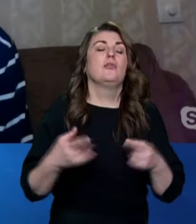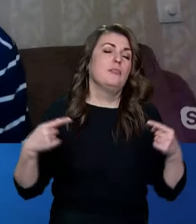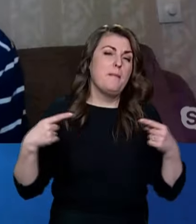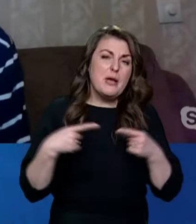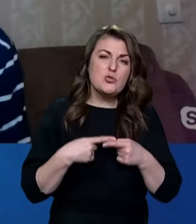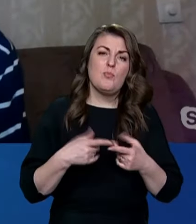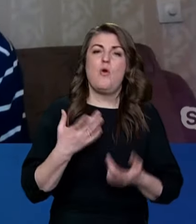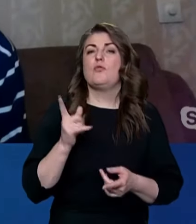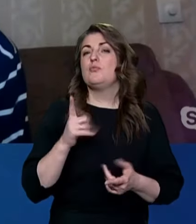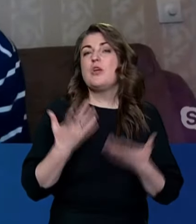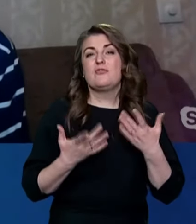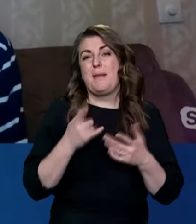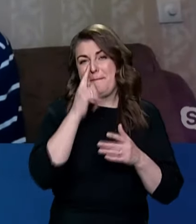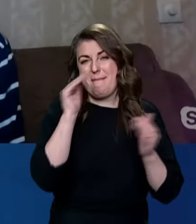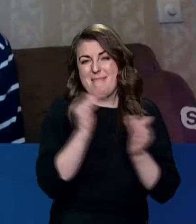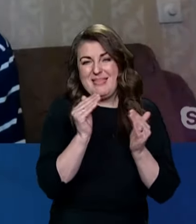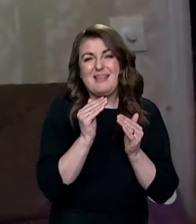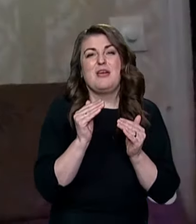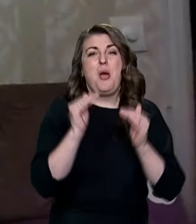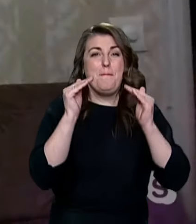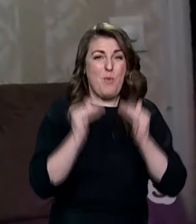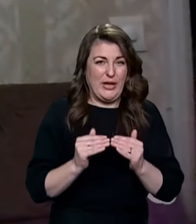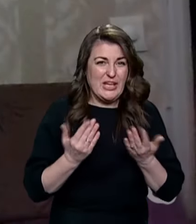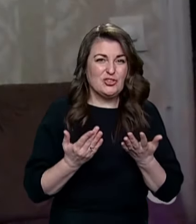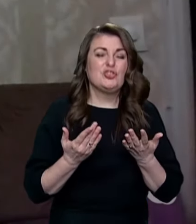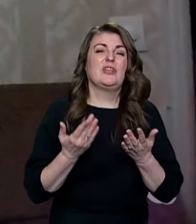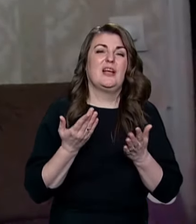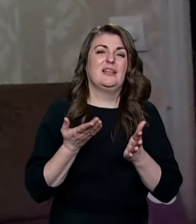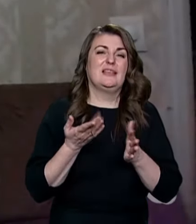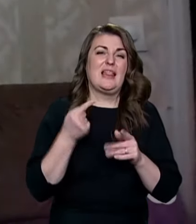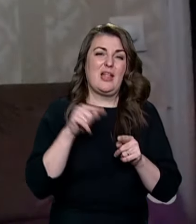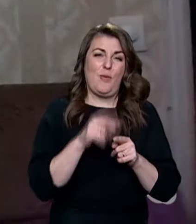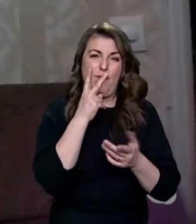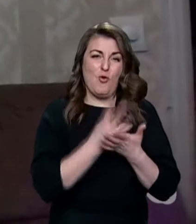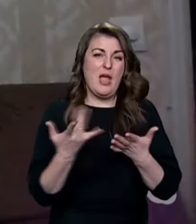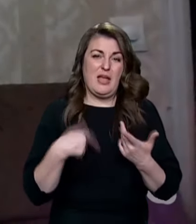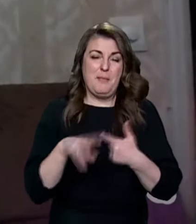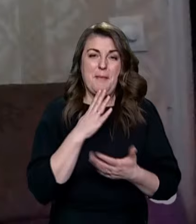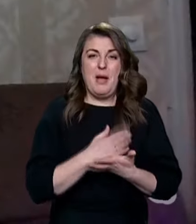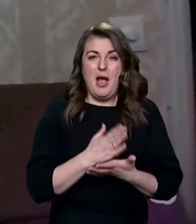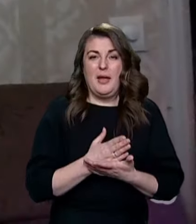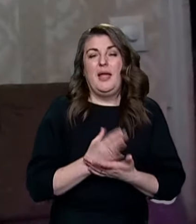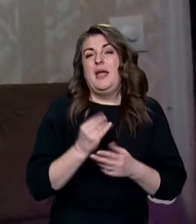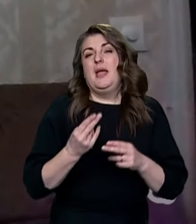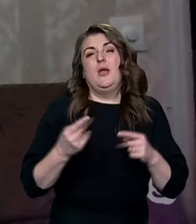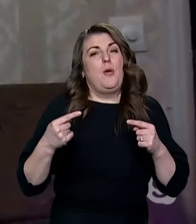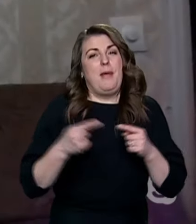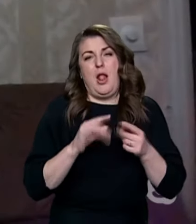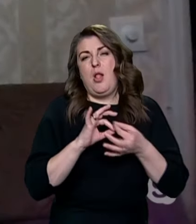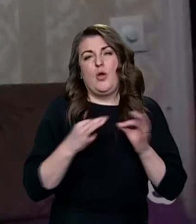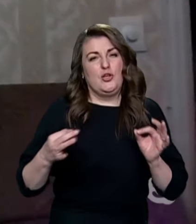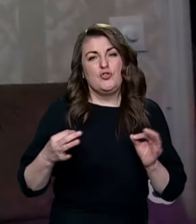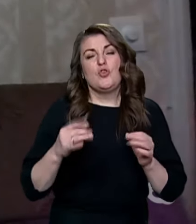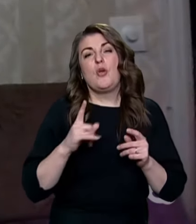Безумовно, тому що навіть незначне погіршення, тобто знов таки на тому фоні, який ми маємо, і безумовно логічно